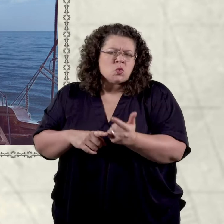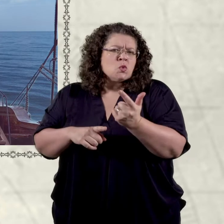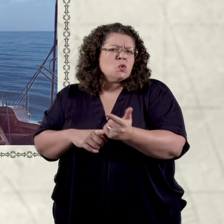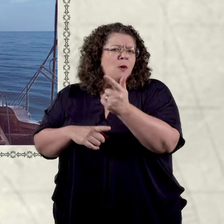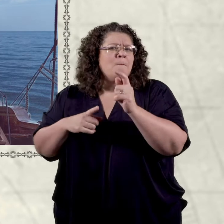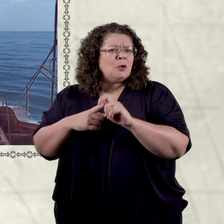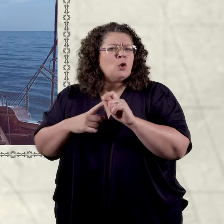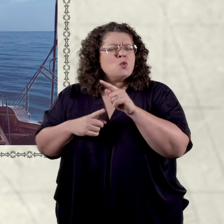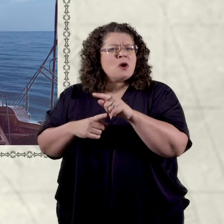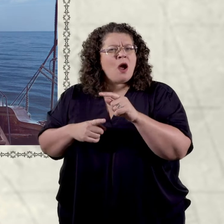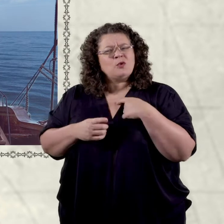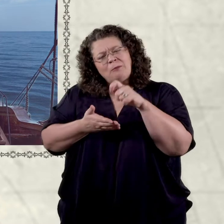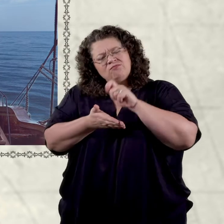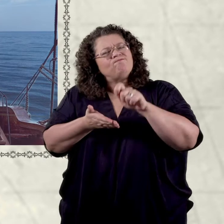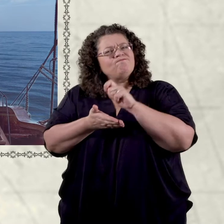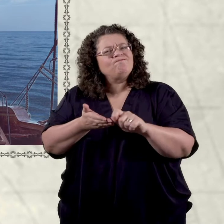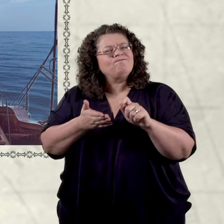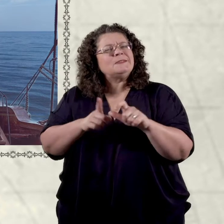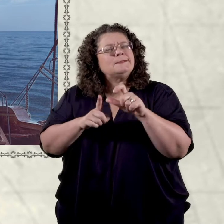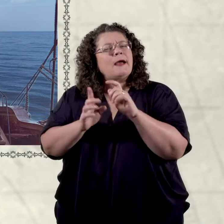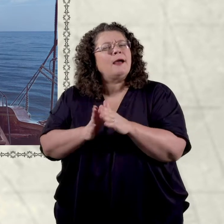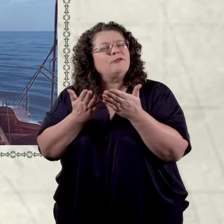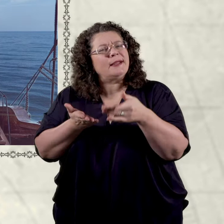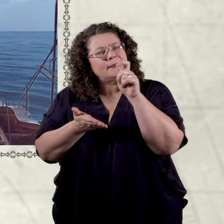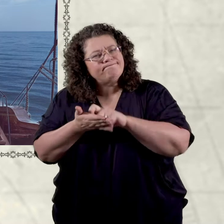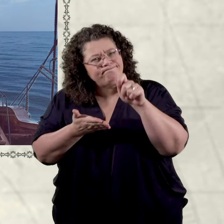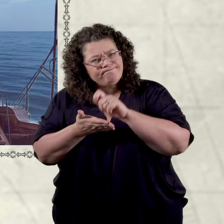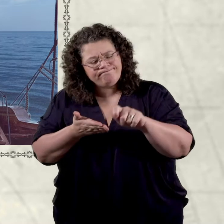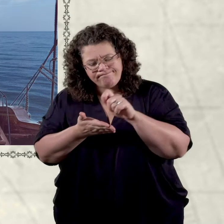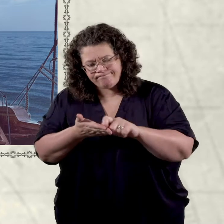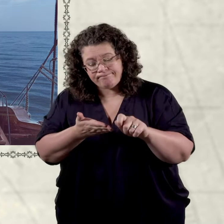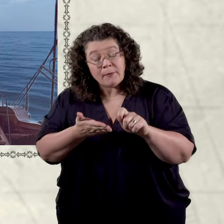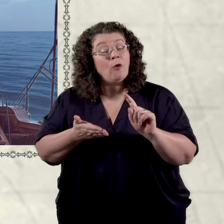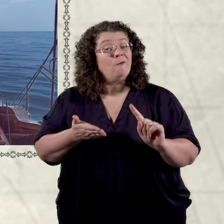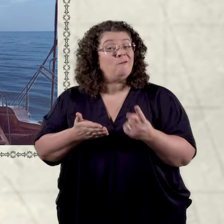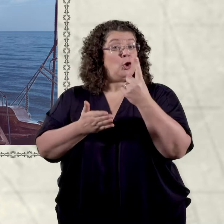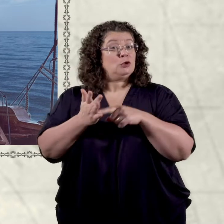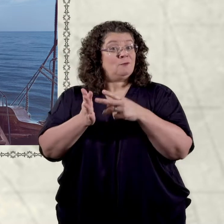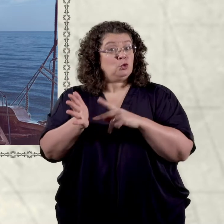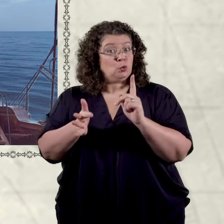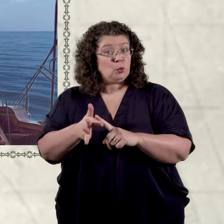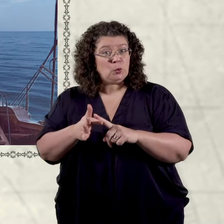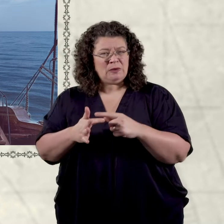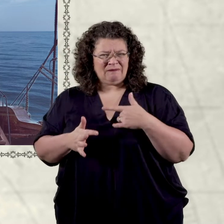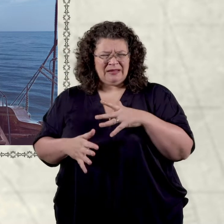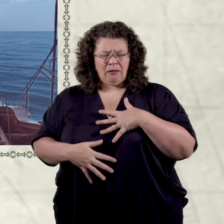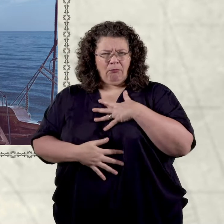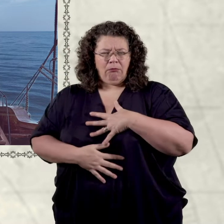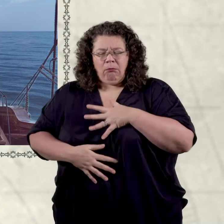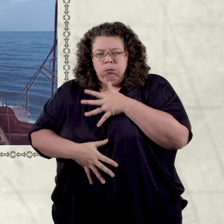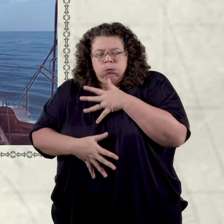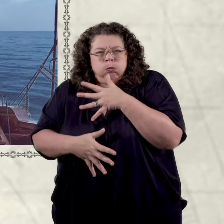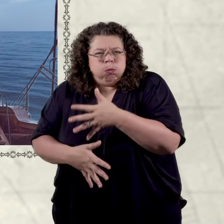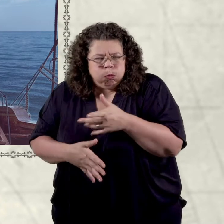Mae'n daith hir iawn i Batagonia, felly dwi'n ysgrifennu chydig bach yn fynyddiadur. Mae hi bellach yn Fehefin